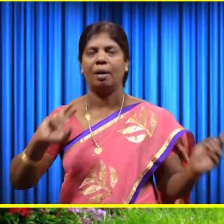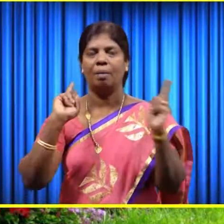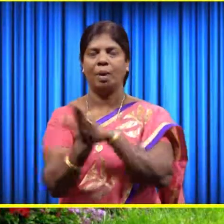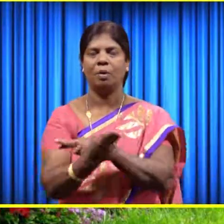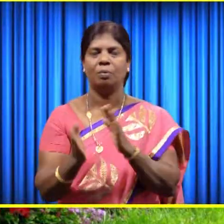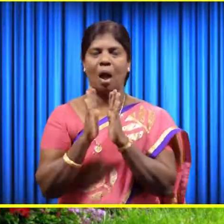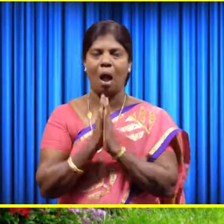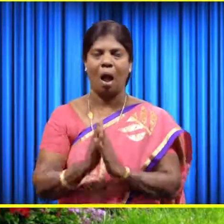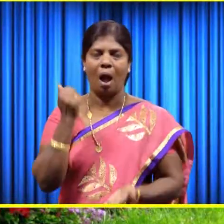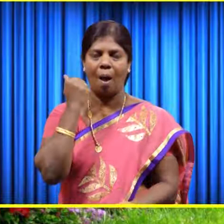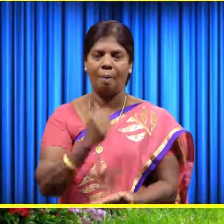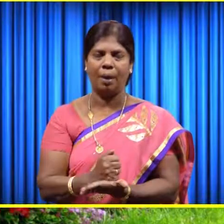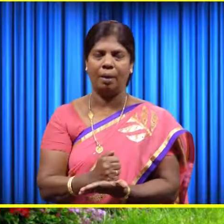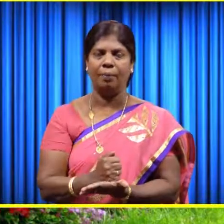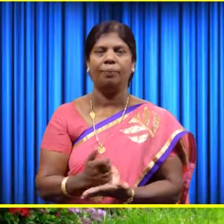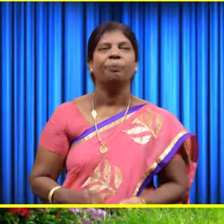மாற்றும்.